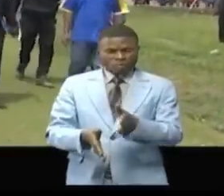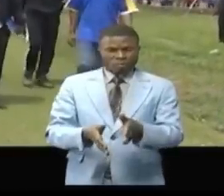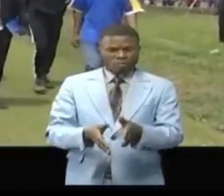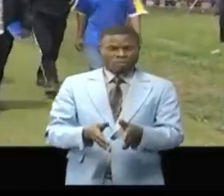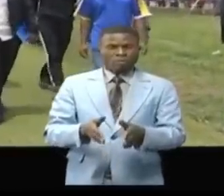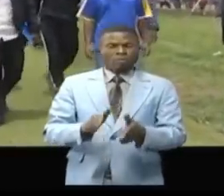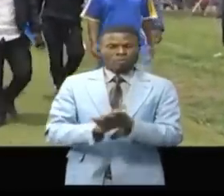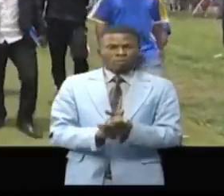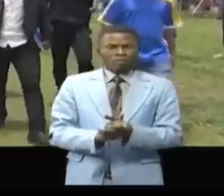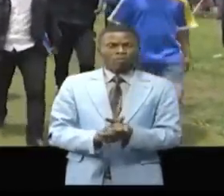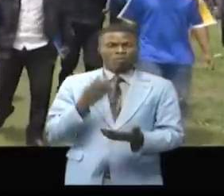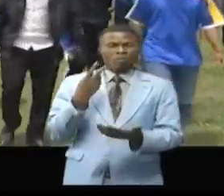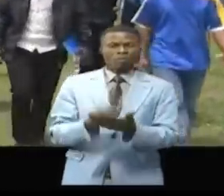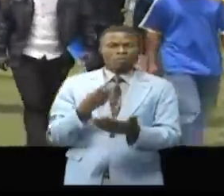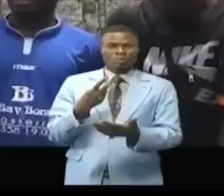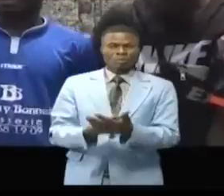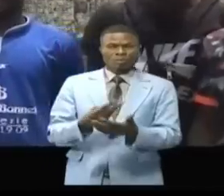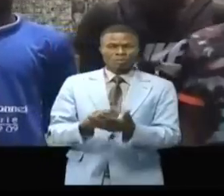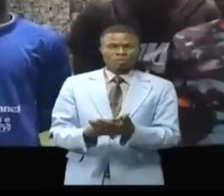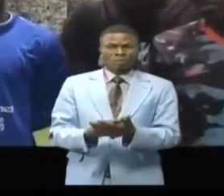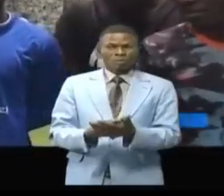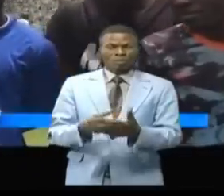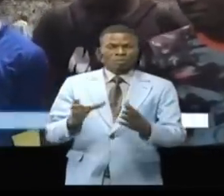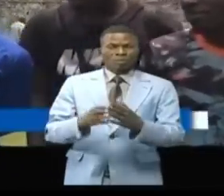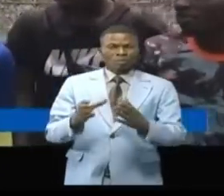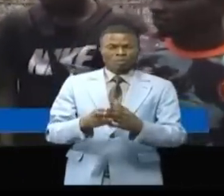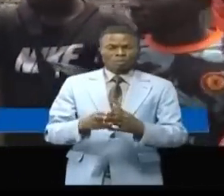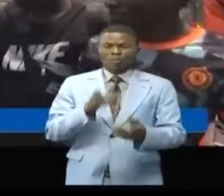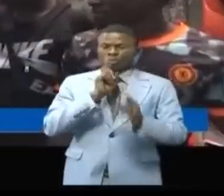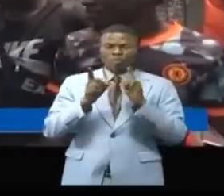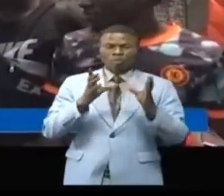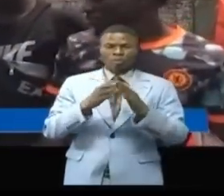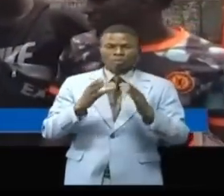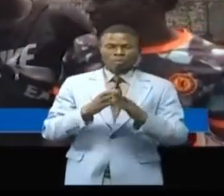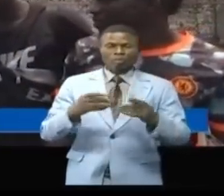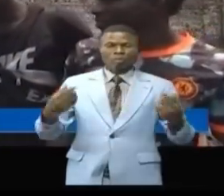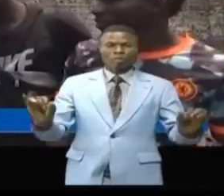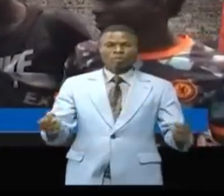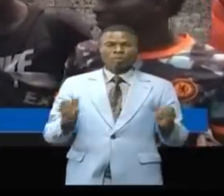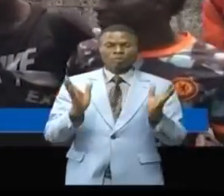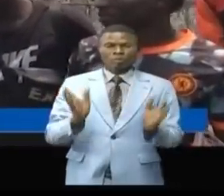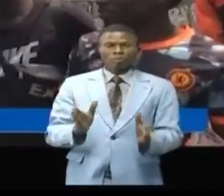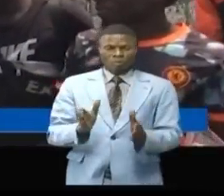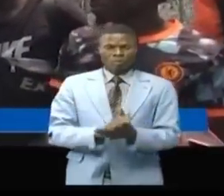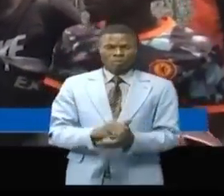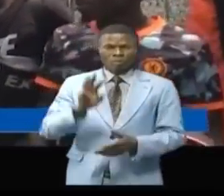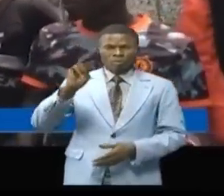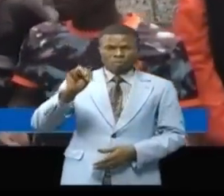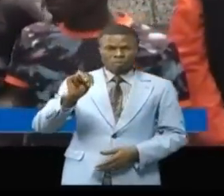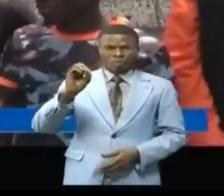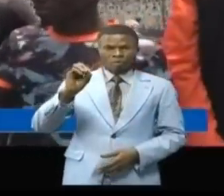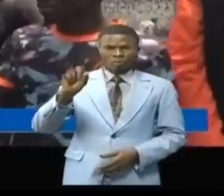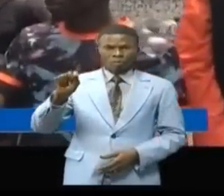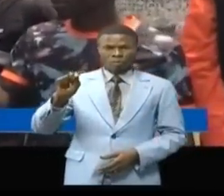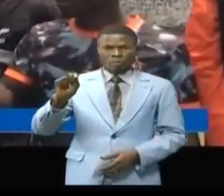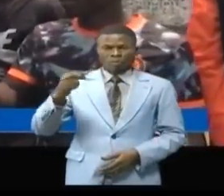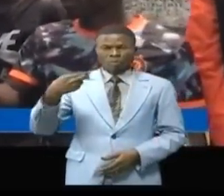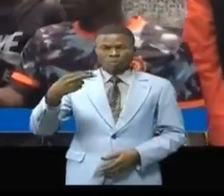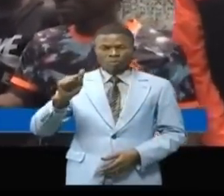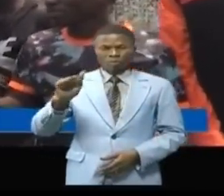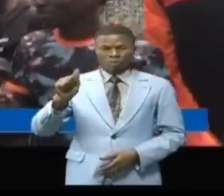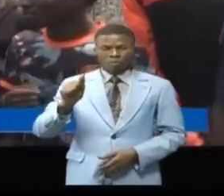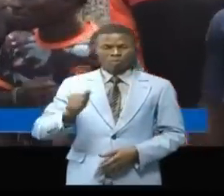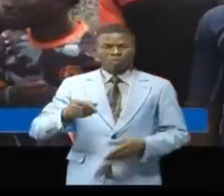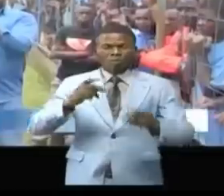note sportive avec un échange direct avec les joueurs de l'OC Mungano au stade de la Concorde